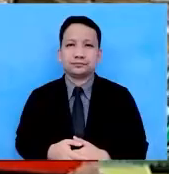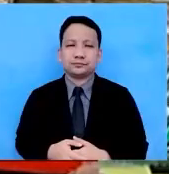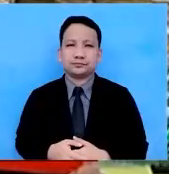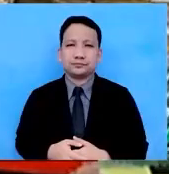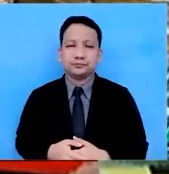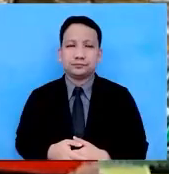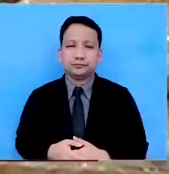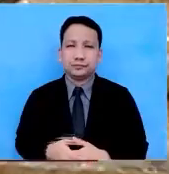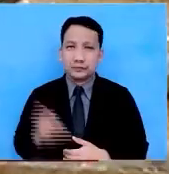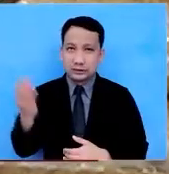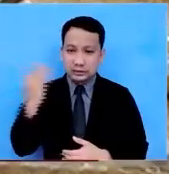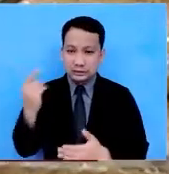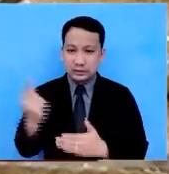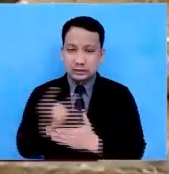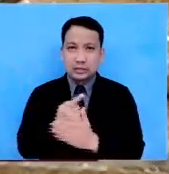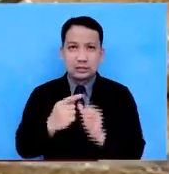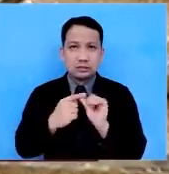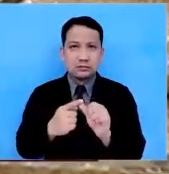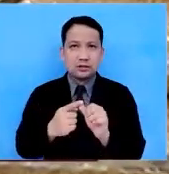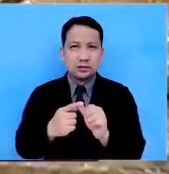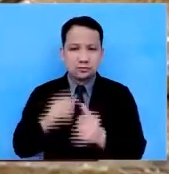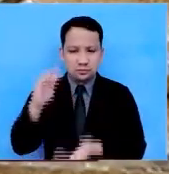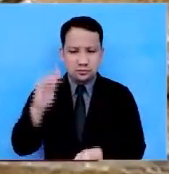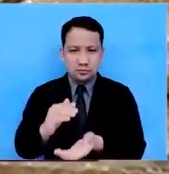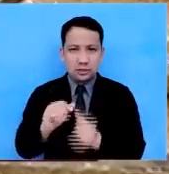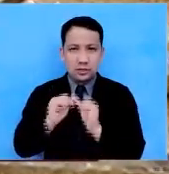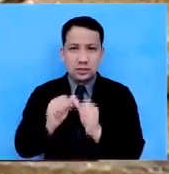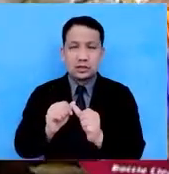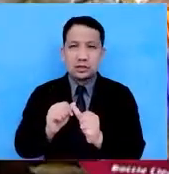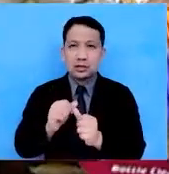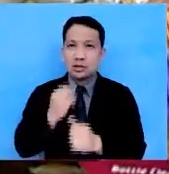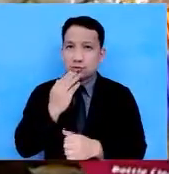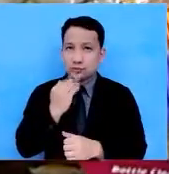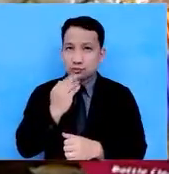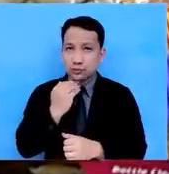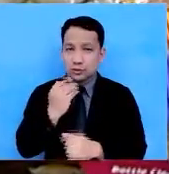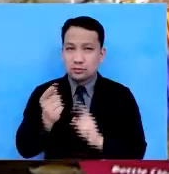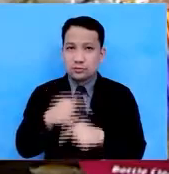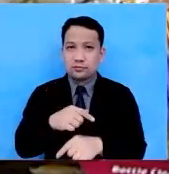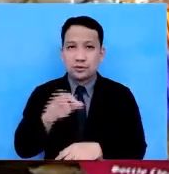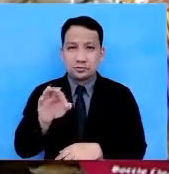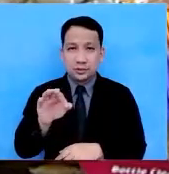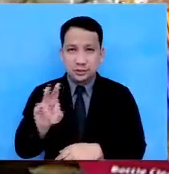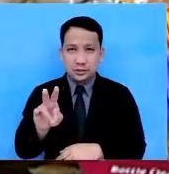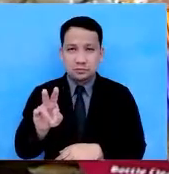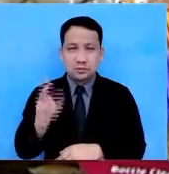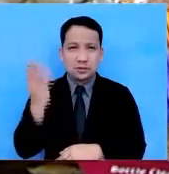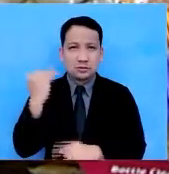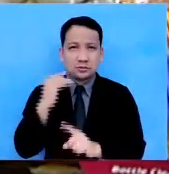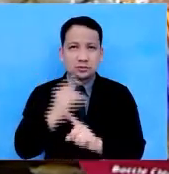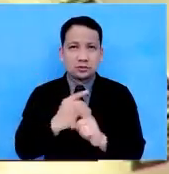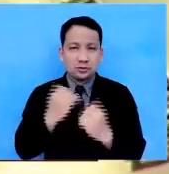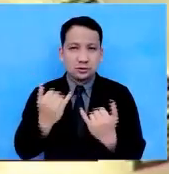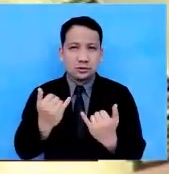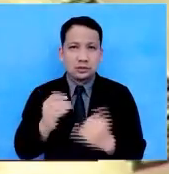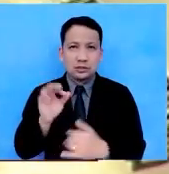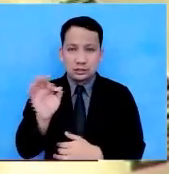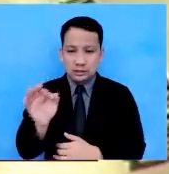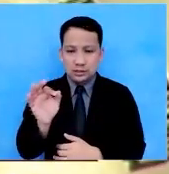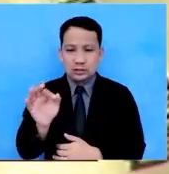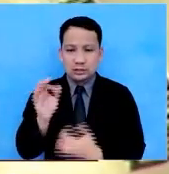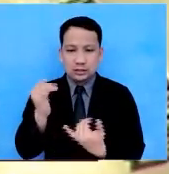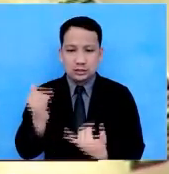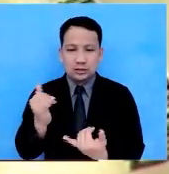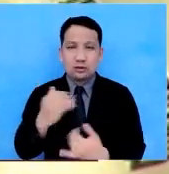Nitong nakaraang buwan, bahagyan ng bumaba ang presyo ng asukal. Mula 97 pesos noong Disyembre, nasa 90 pesos na lang